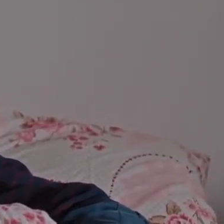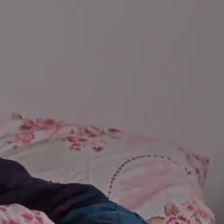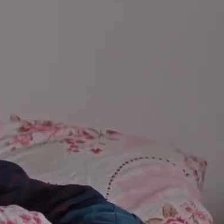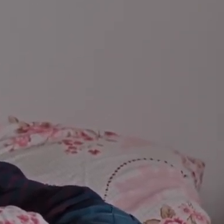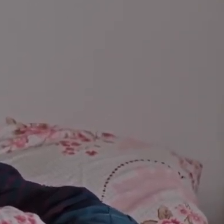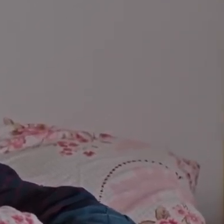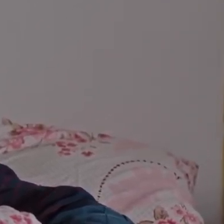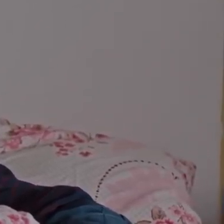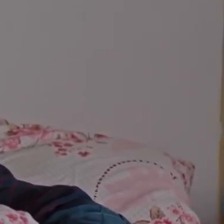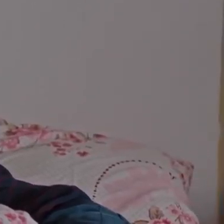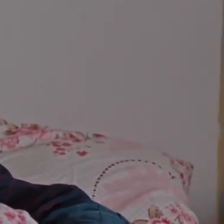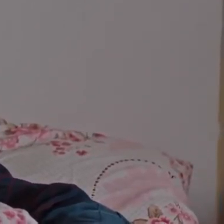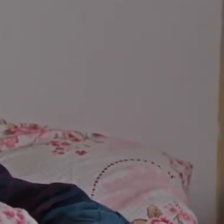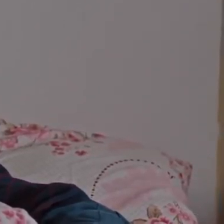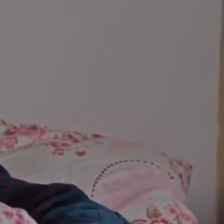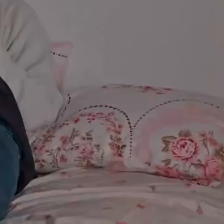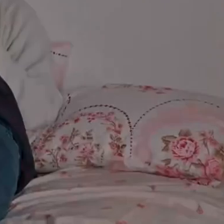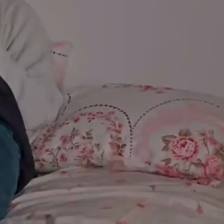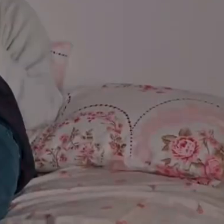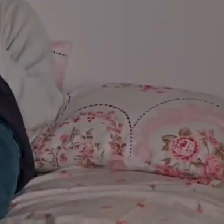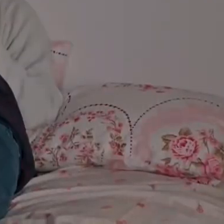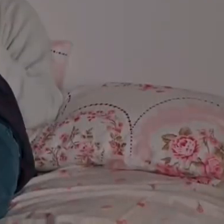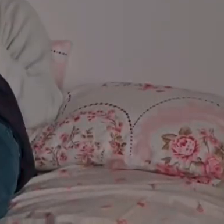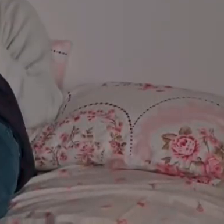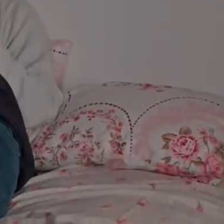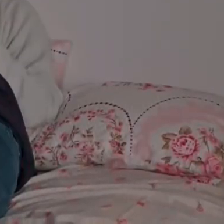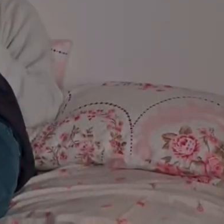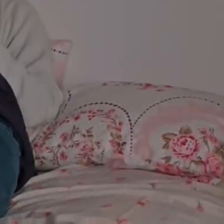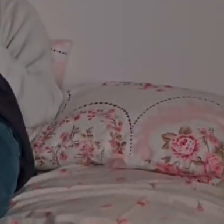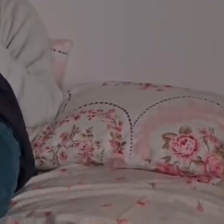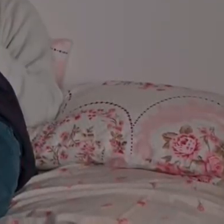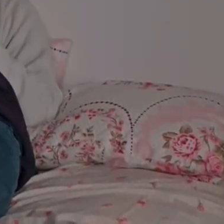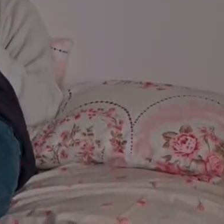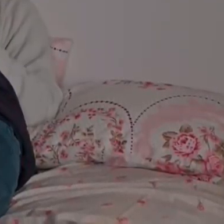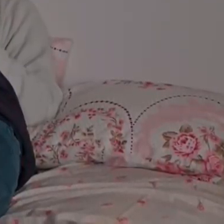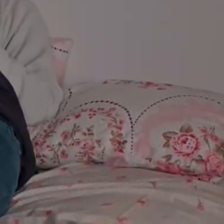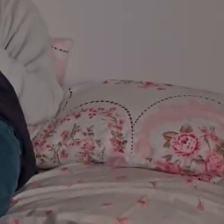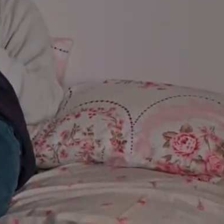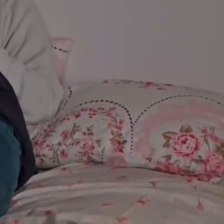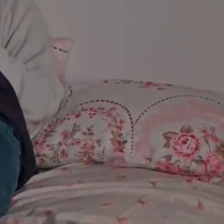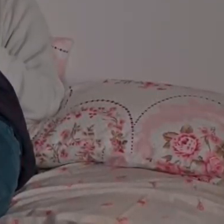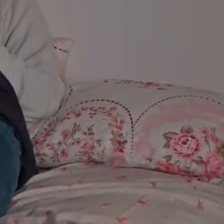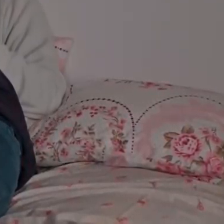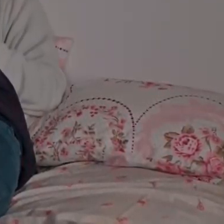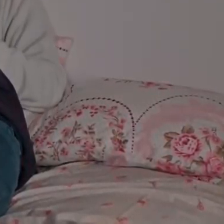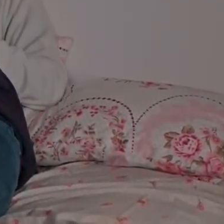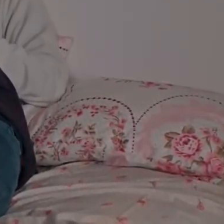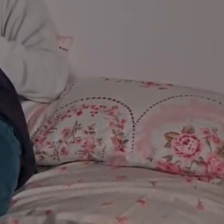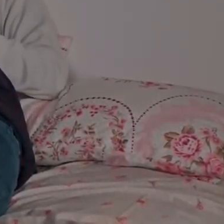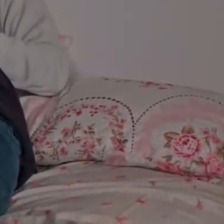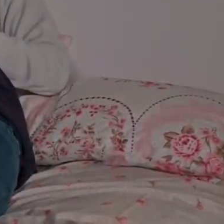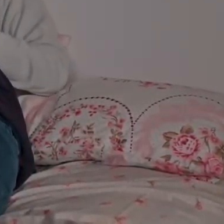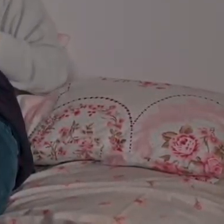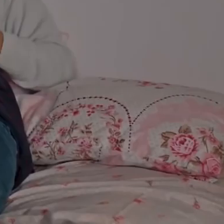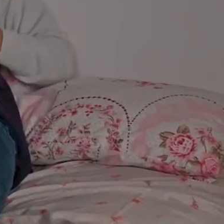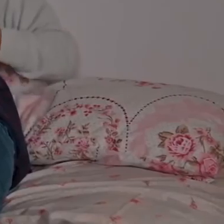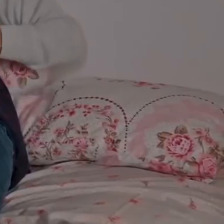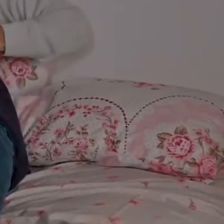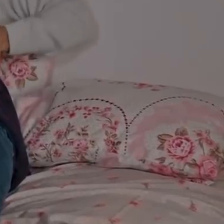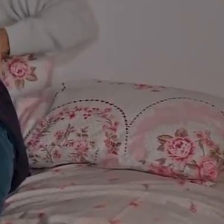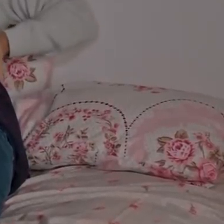düşünceli. Üzerinde uzun kollu polo yaka, bej bir sweat. Yorgan karnına kadar çekili. Arda'yı